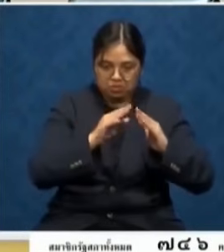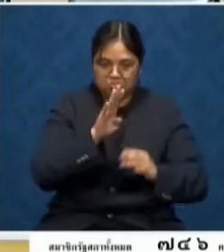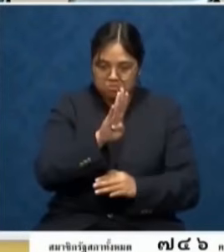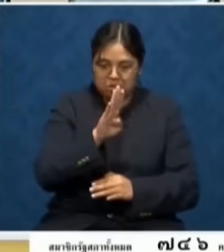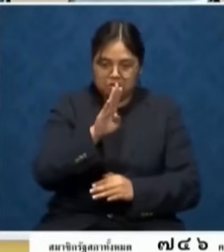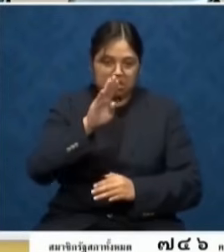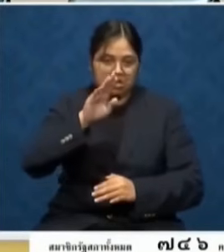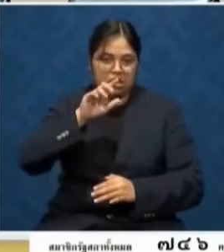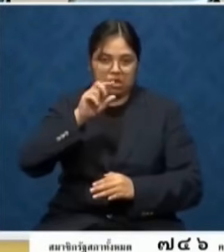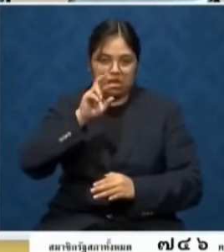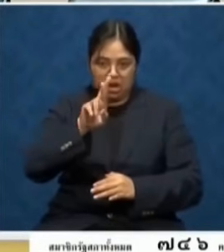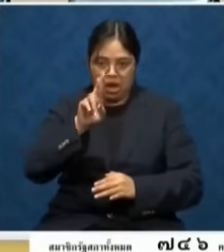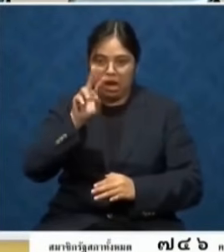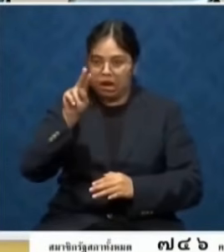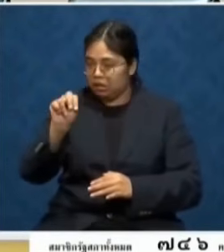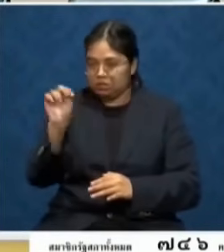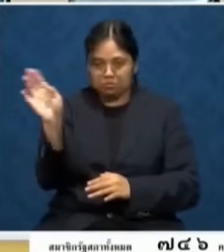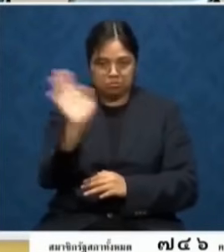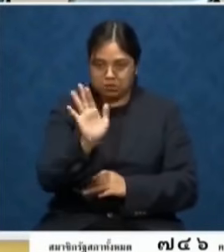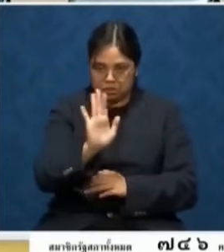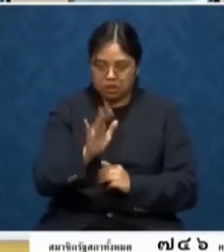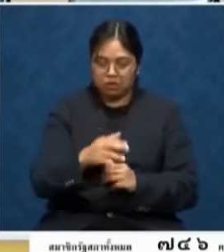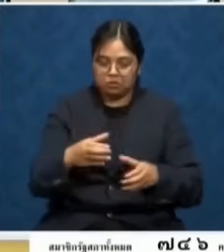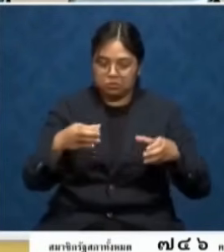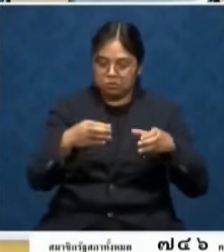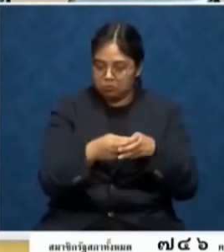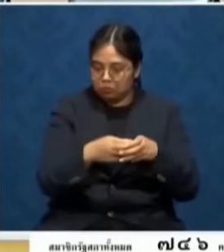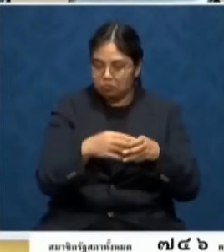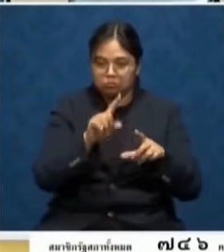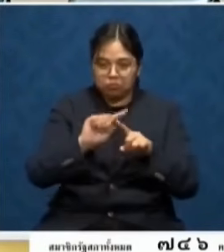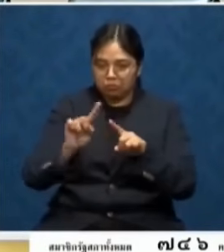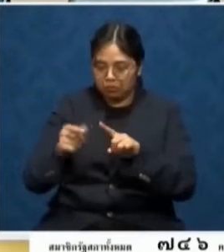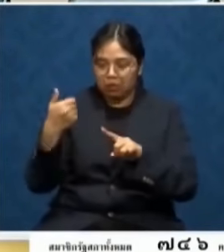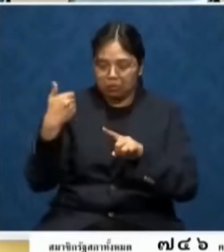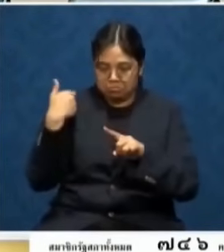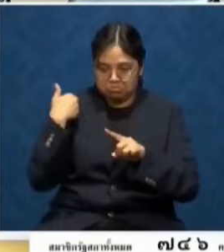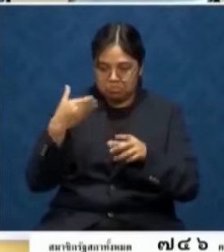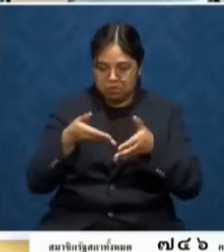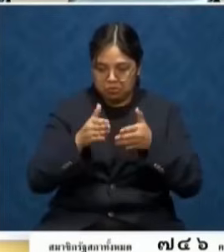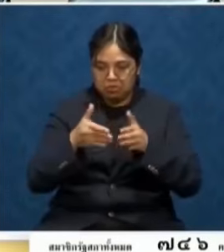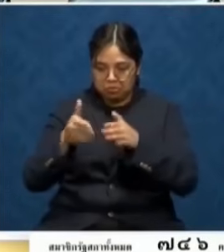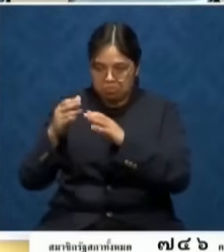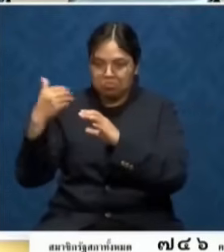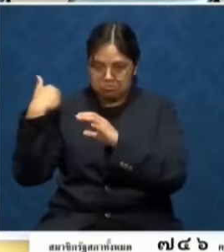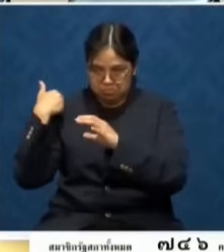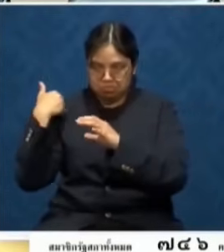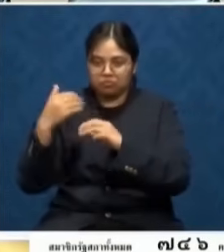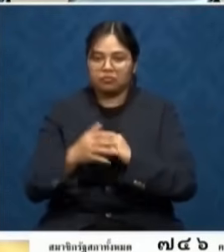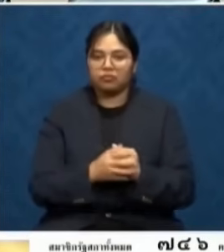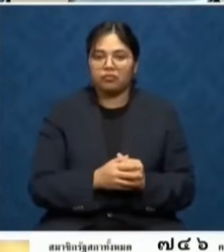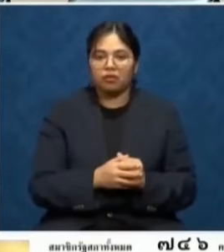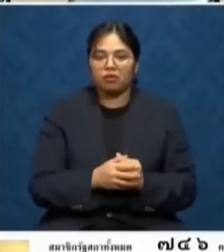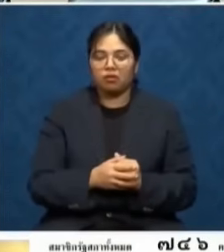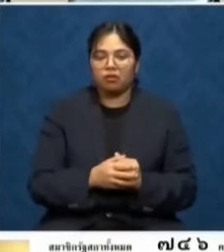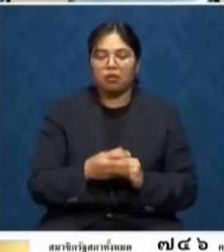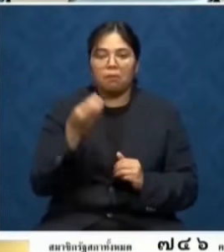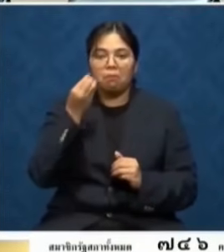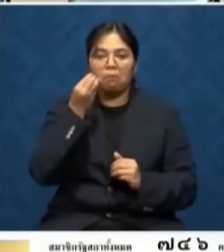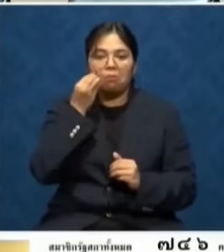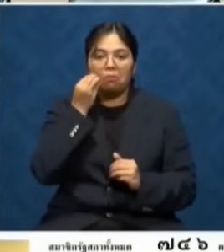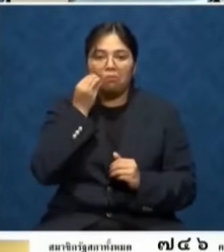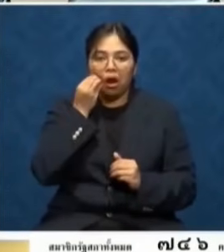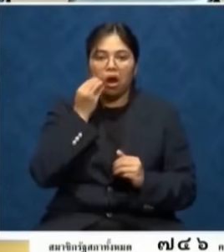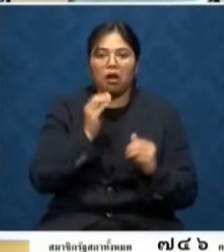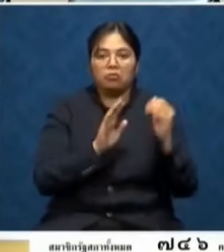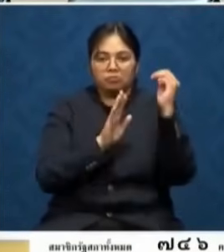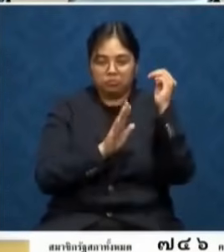BRN ผมต้องกราบเรียนประธานด้วยความเคารพว่าถึงไม่ได้เกิดบ้านเดียวกับท่านแต่ผมจอยพื้นที่นั้นตั้ง